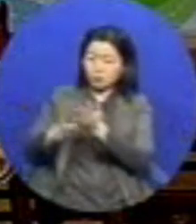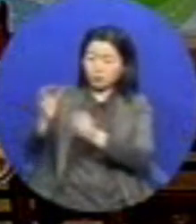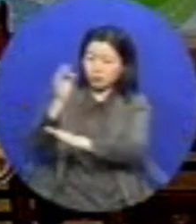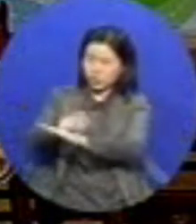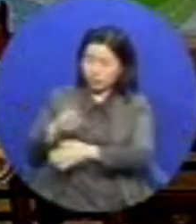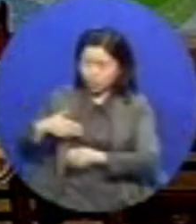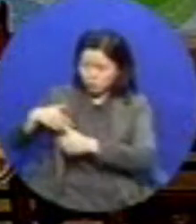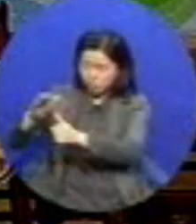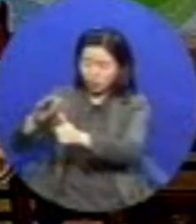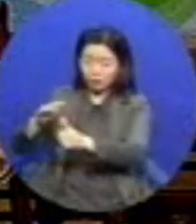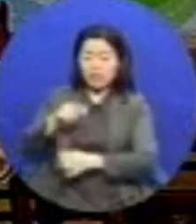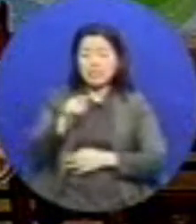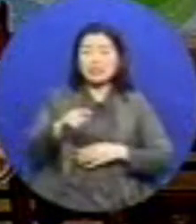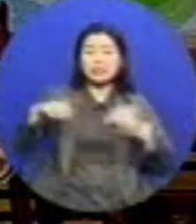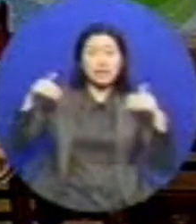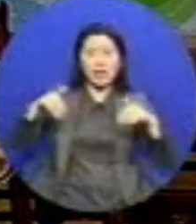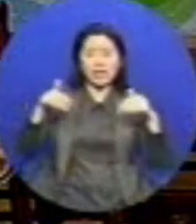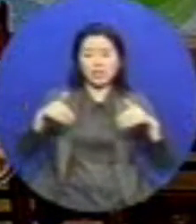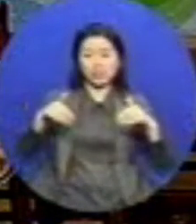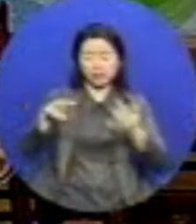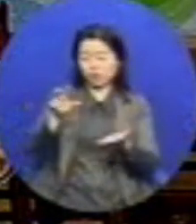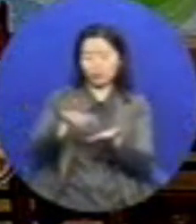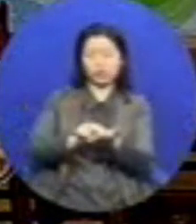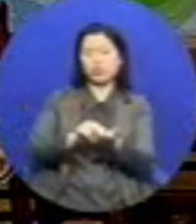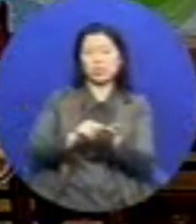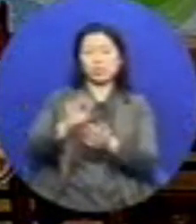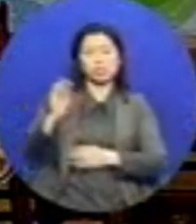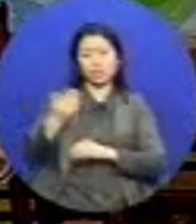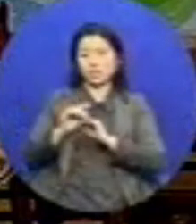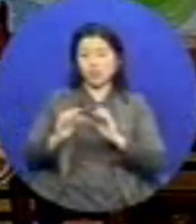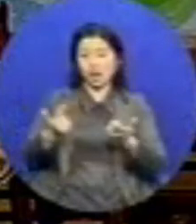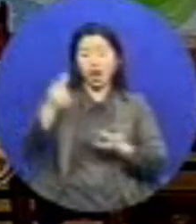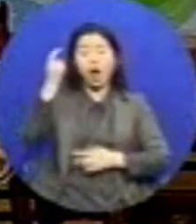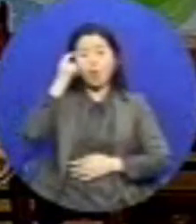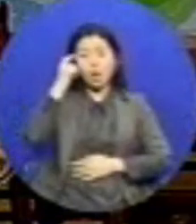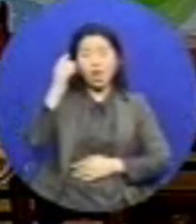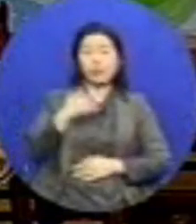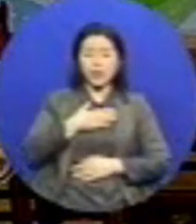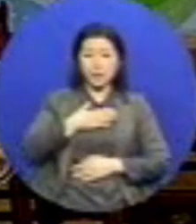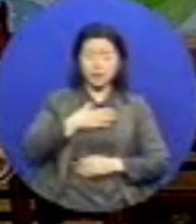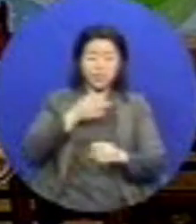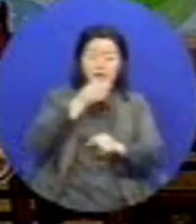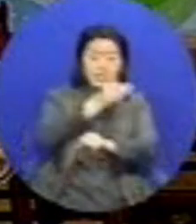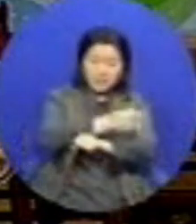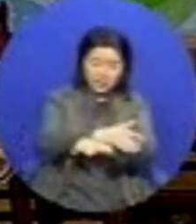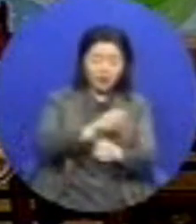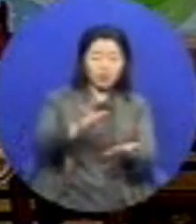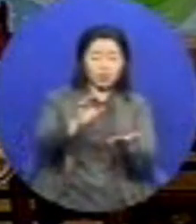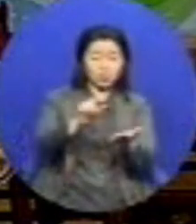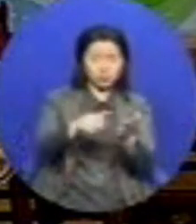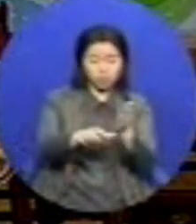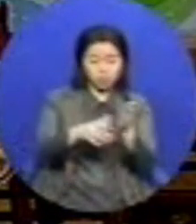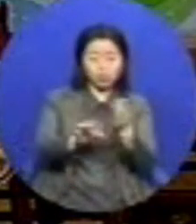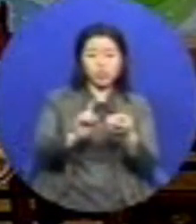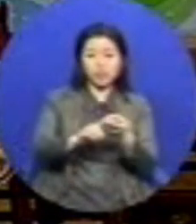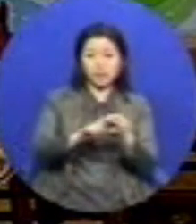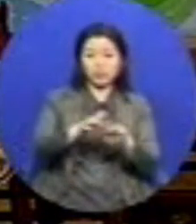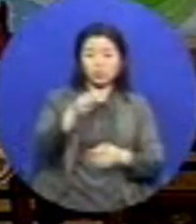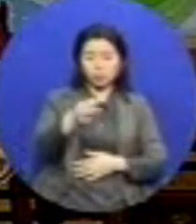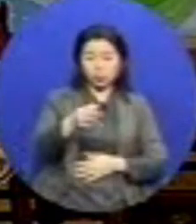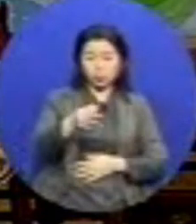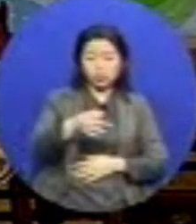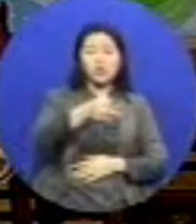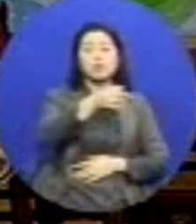그 하인에게 는 문제가 될 게 없다 왜냐하면 나는 사야 될 물건에 대한 돈을